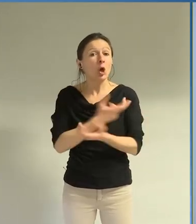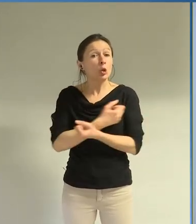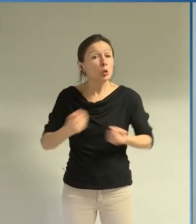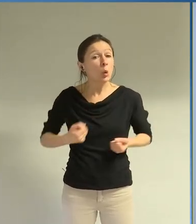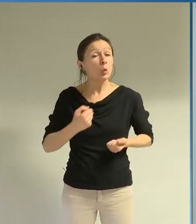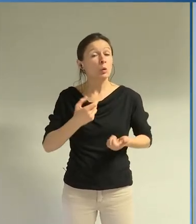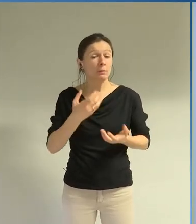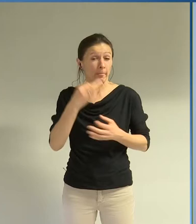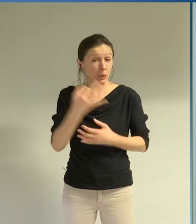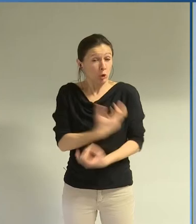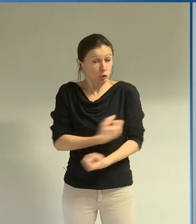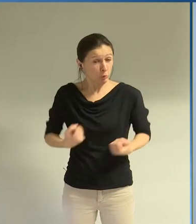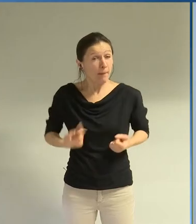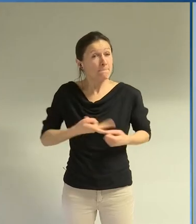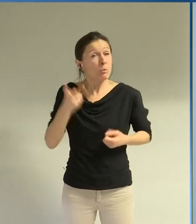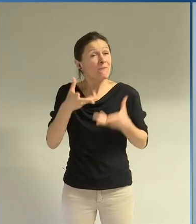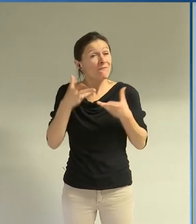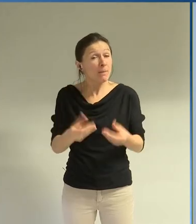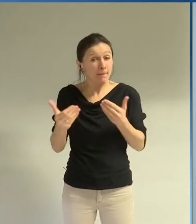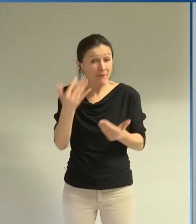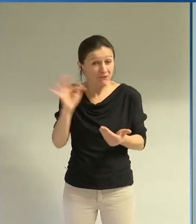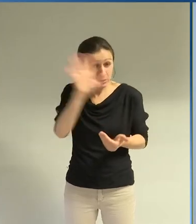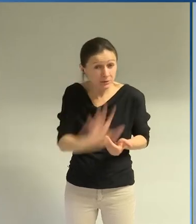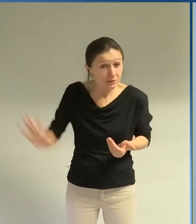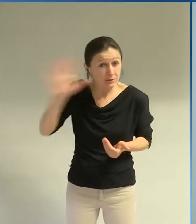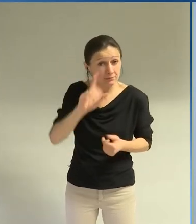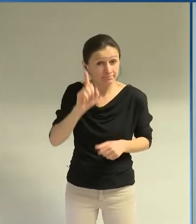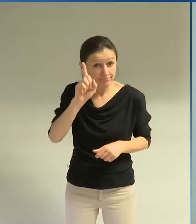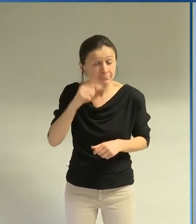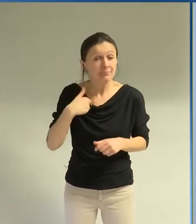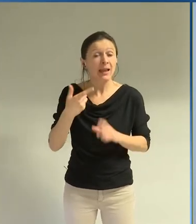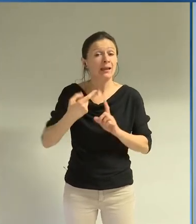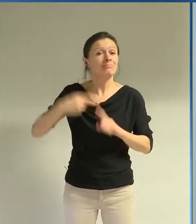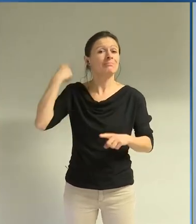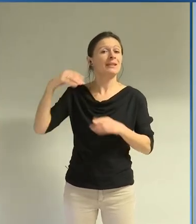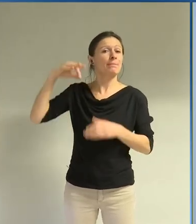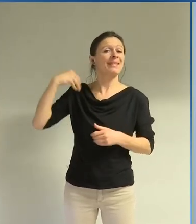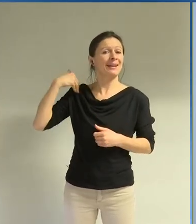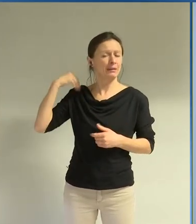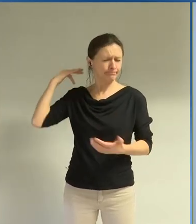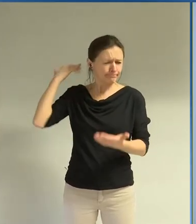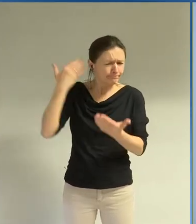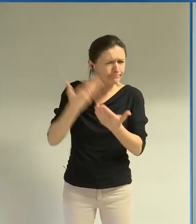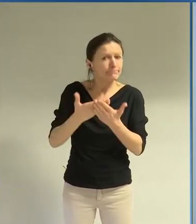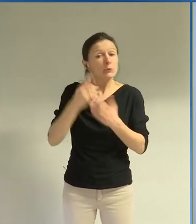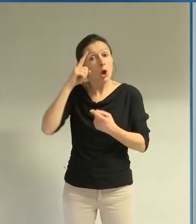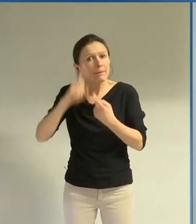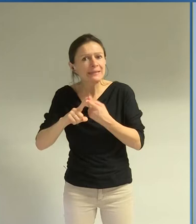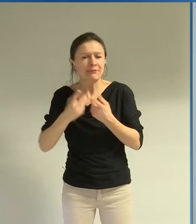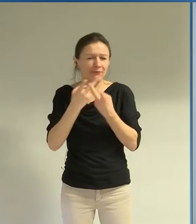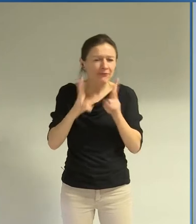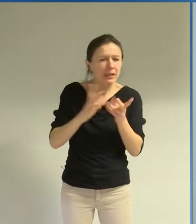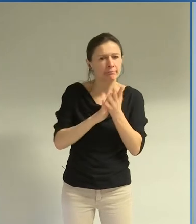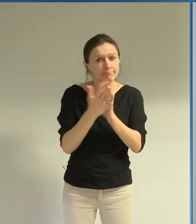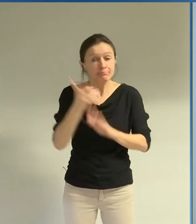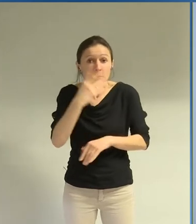france y les travaux entamés au dernier mandat est poursuivi depuis 2020 embellissent la ville avec des nouveaux revêtements des nouveaux arbres